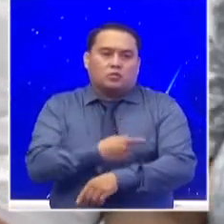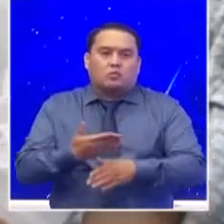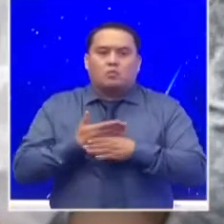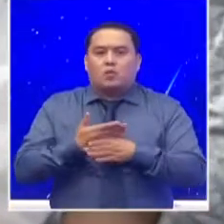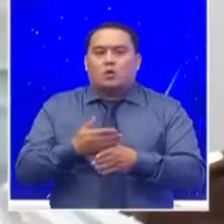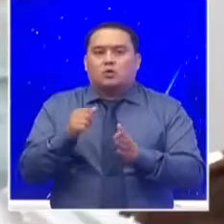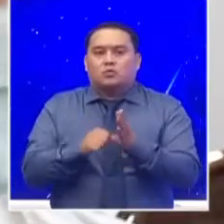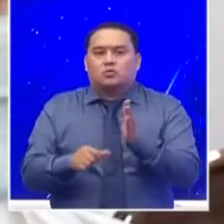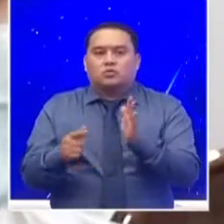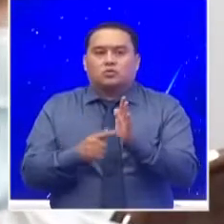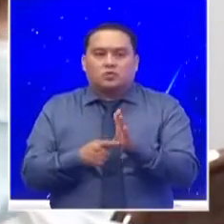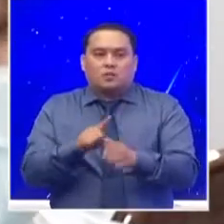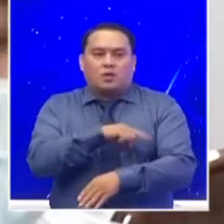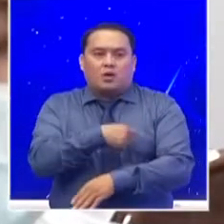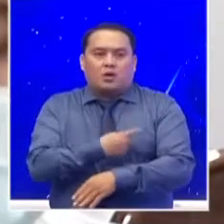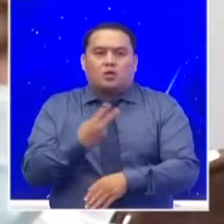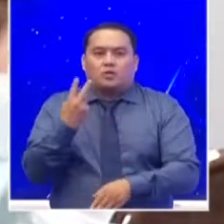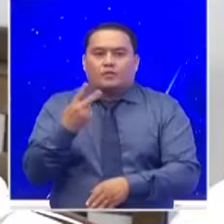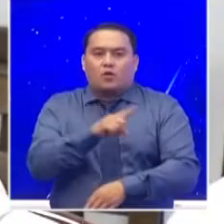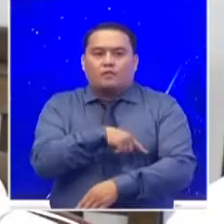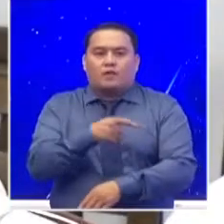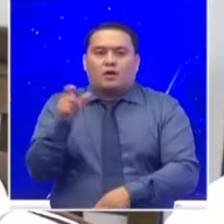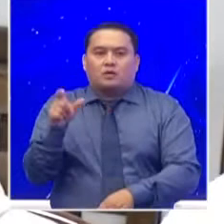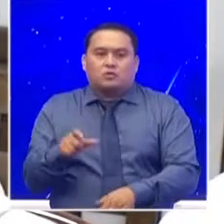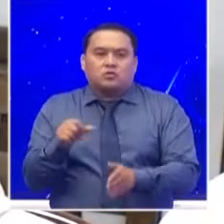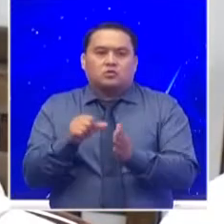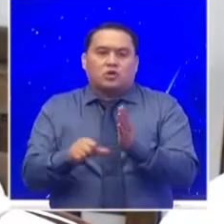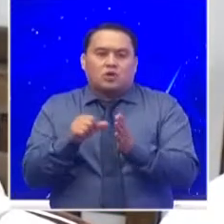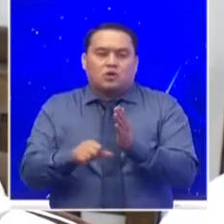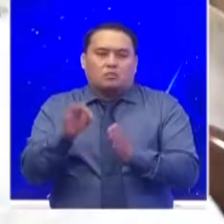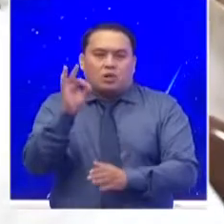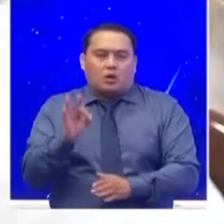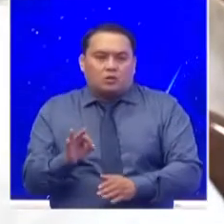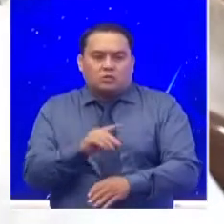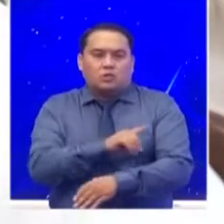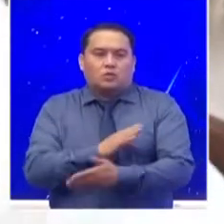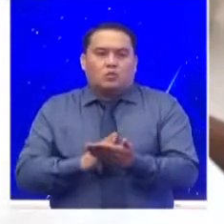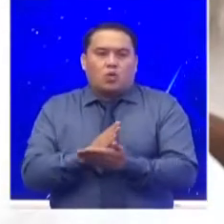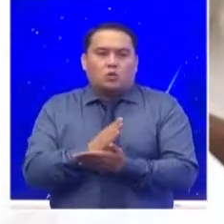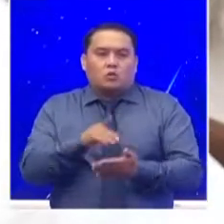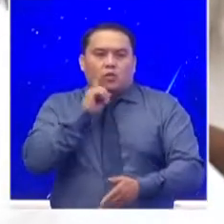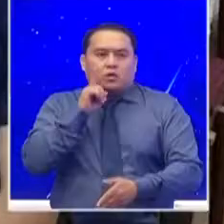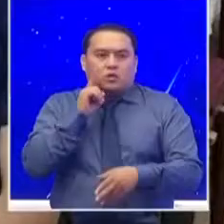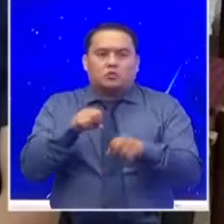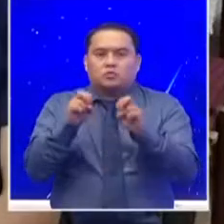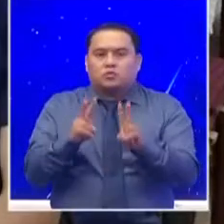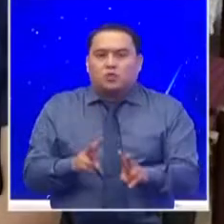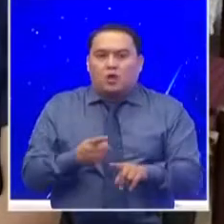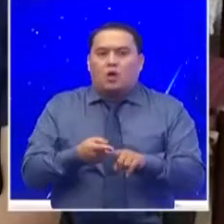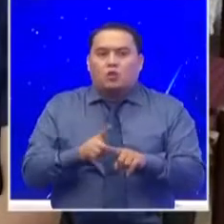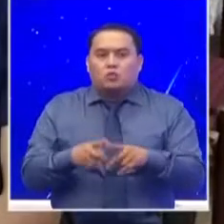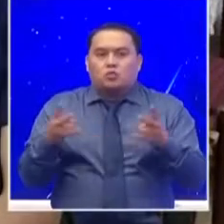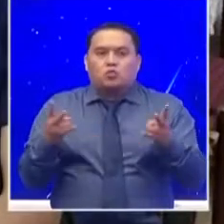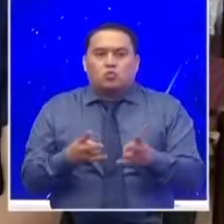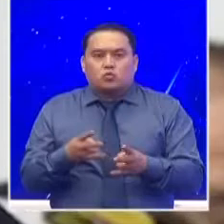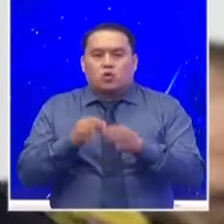работает 67 фельдшеров и двое врачей. Около 60% медработников – молодые специалисты, которые